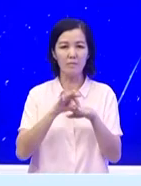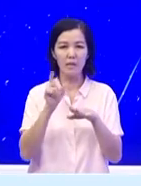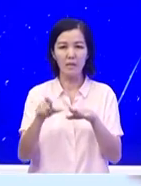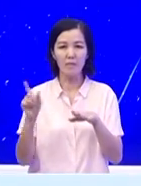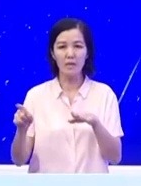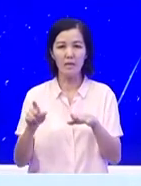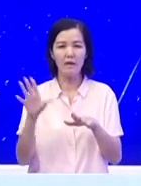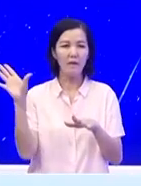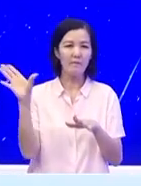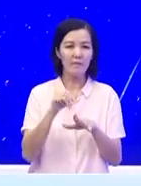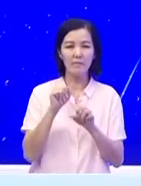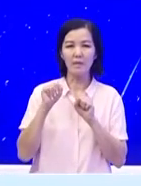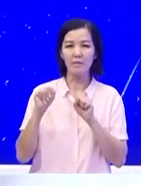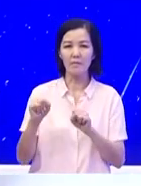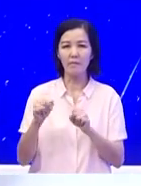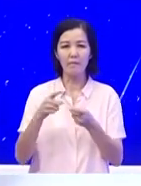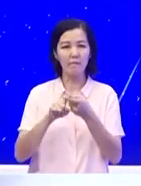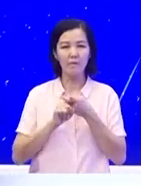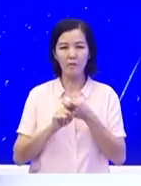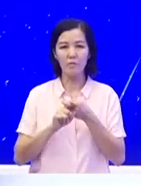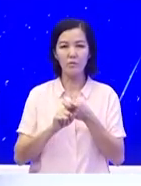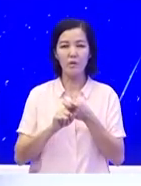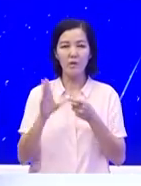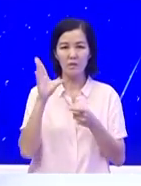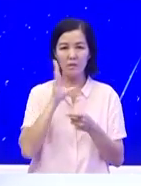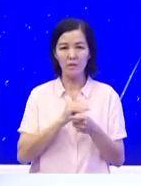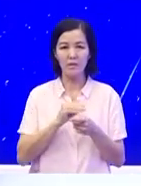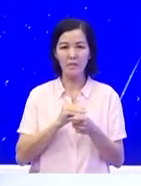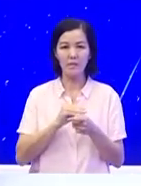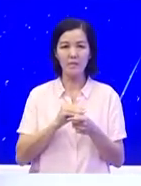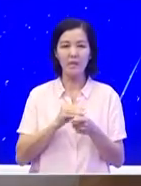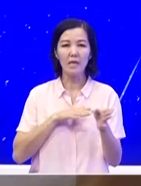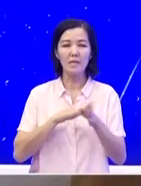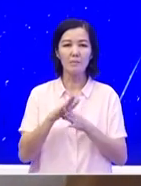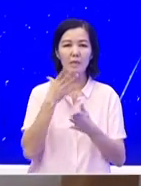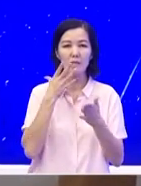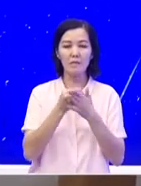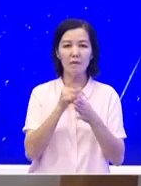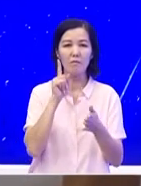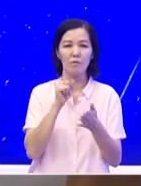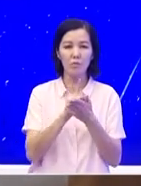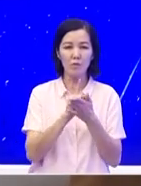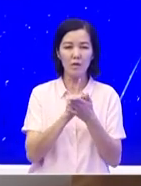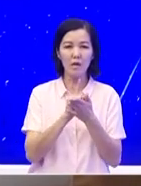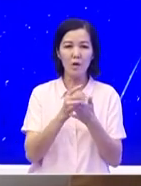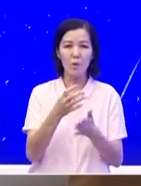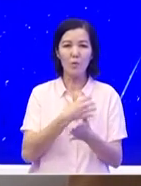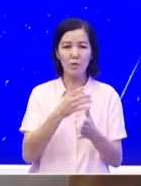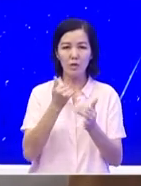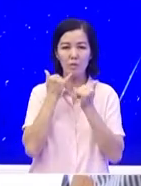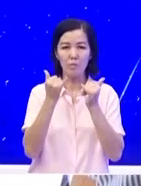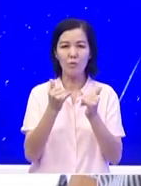И соблюдая все меры предосторожности, вирус не пощадил и его. За образцовое исполнение служебного долга орденом Курмет награжден и